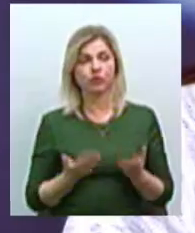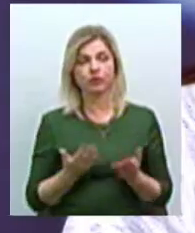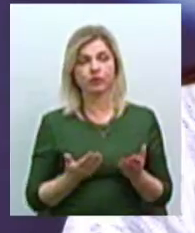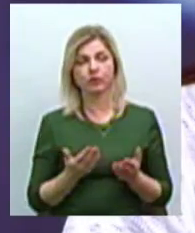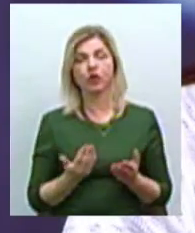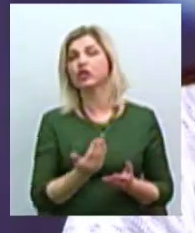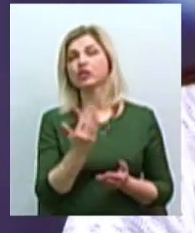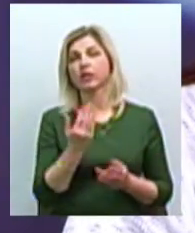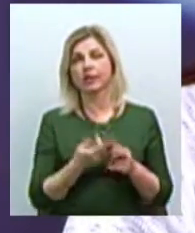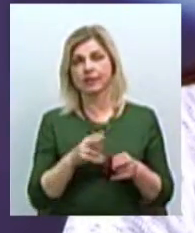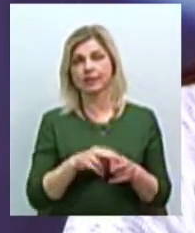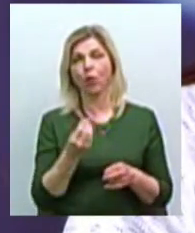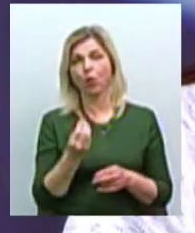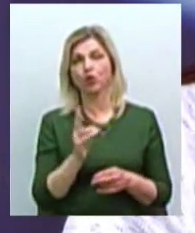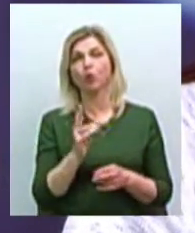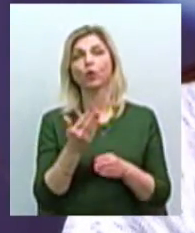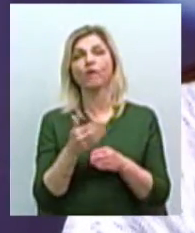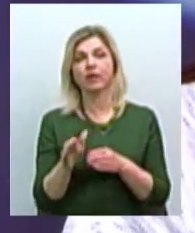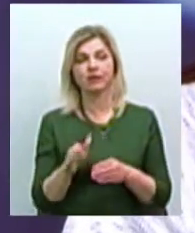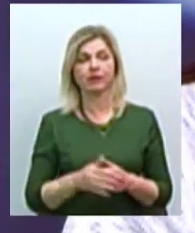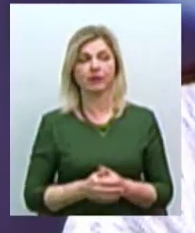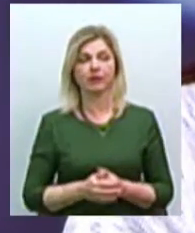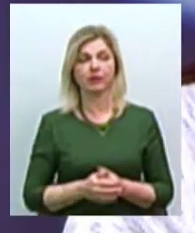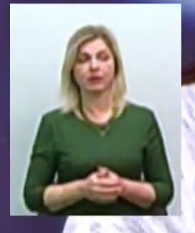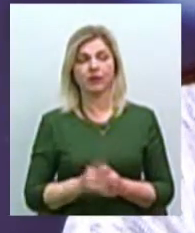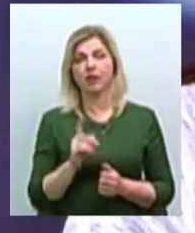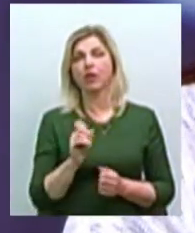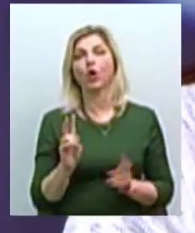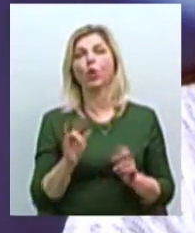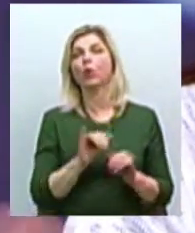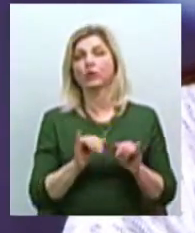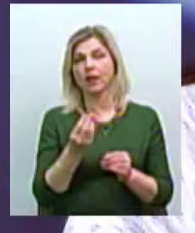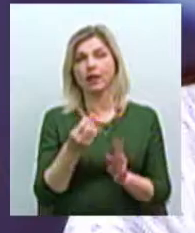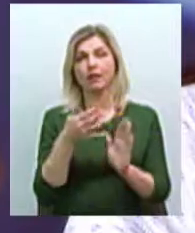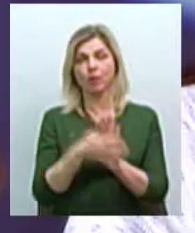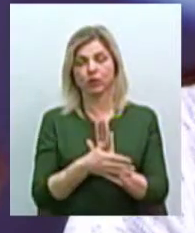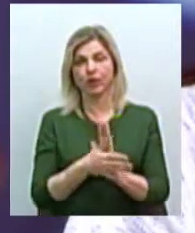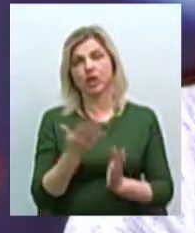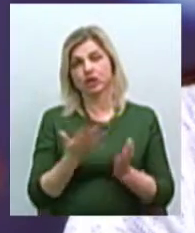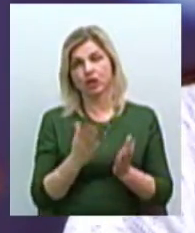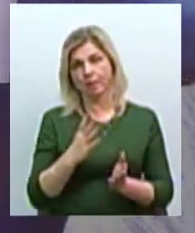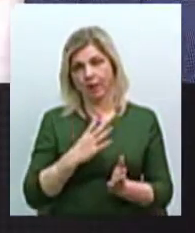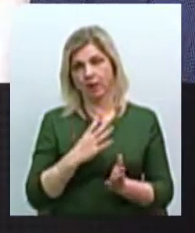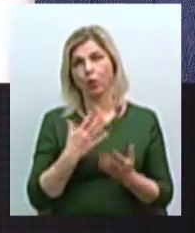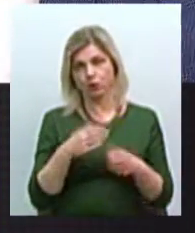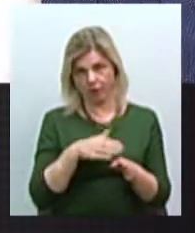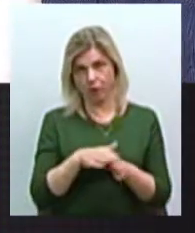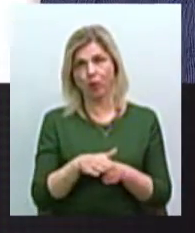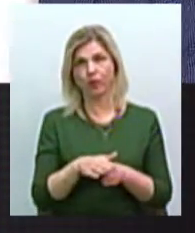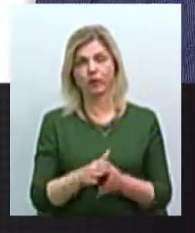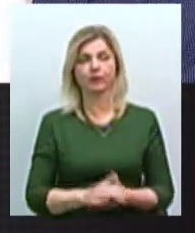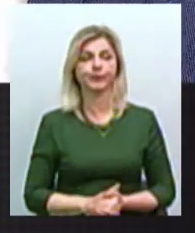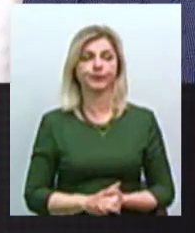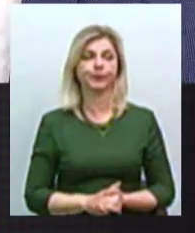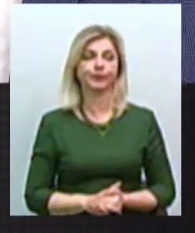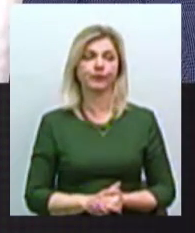Чиї ці кошти? Хто їх виділив, на що вони пішли і чи були вони освоєні? Дякую